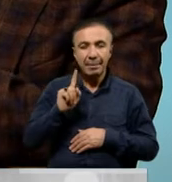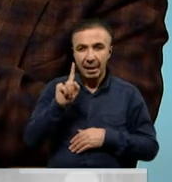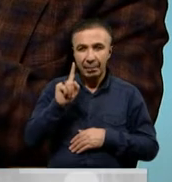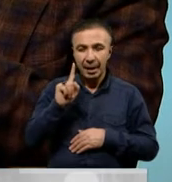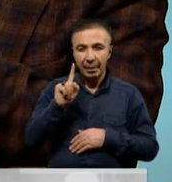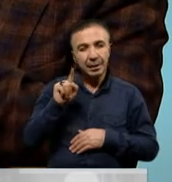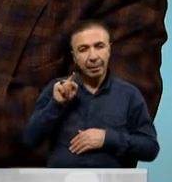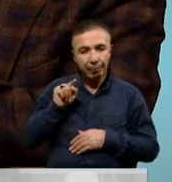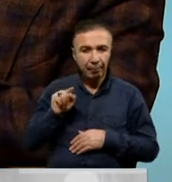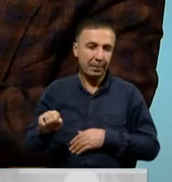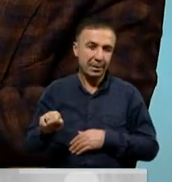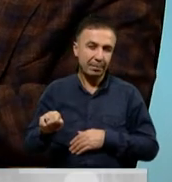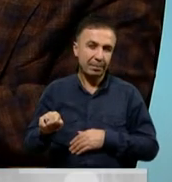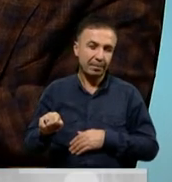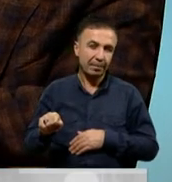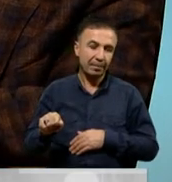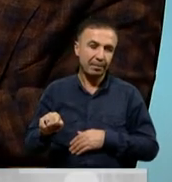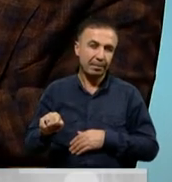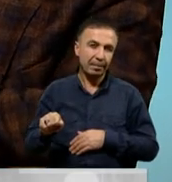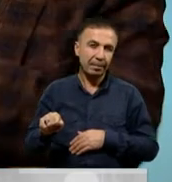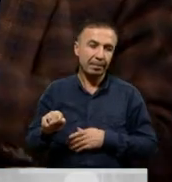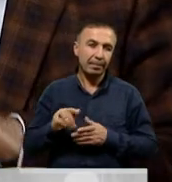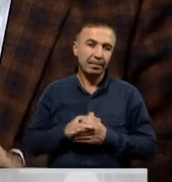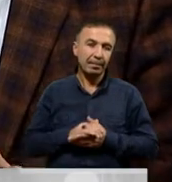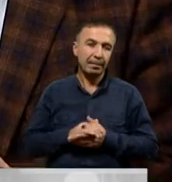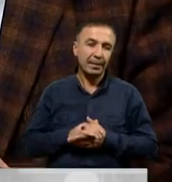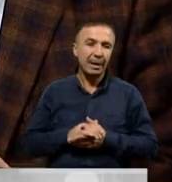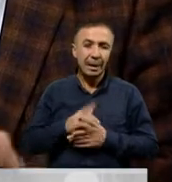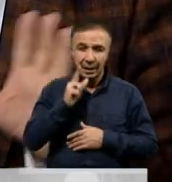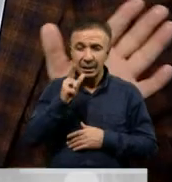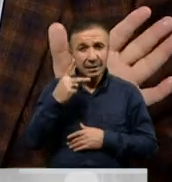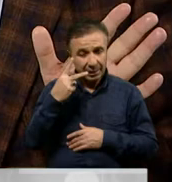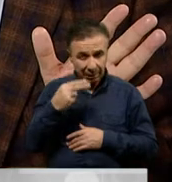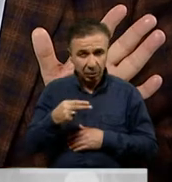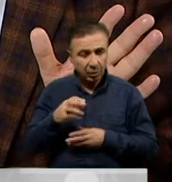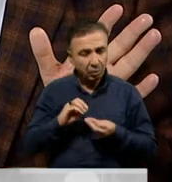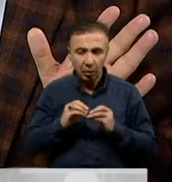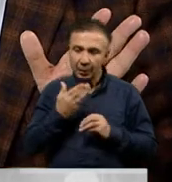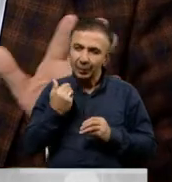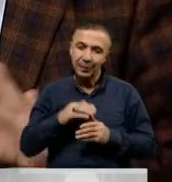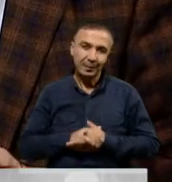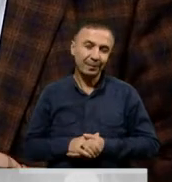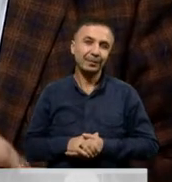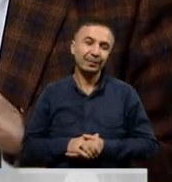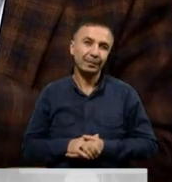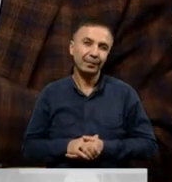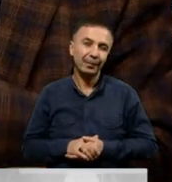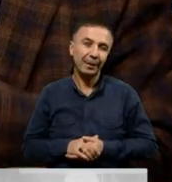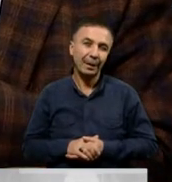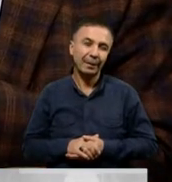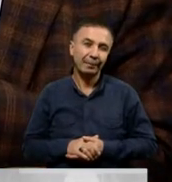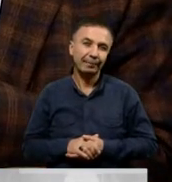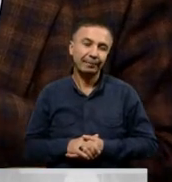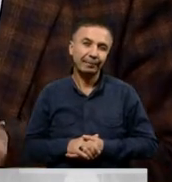bakınız tek elinizi parmakla basıp sesi kesiyorsan problem yok Tıpkı